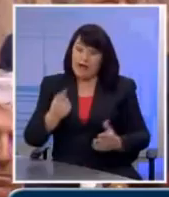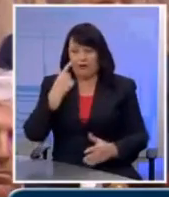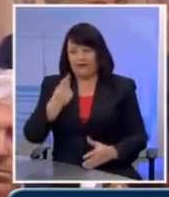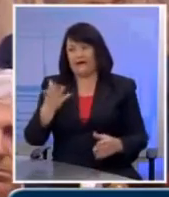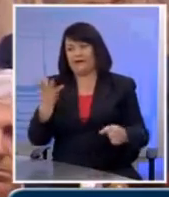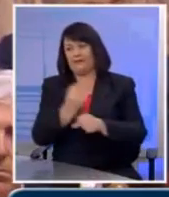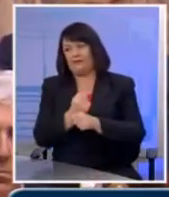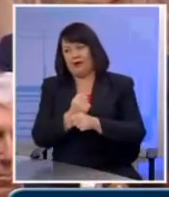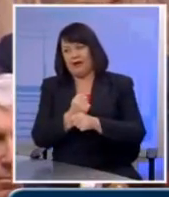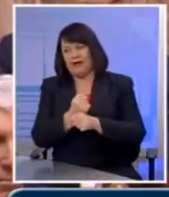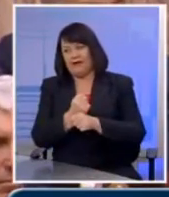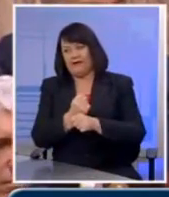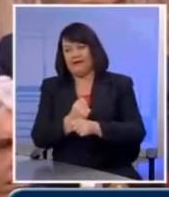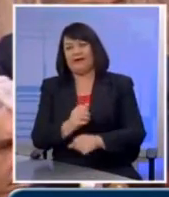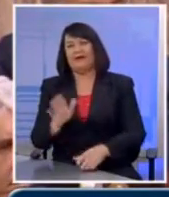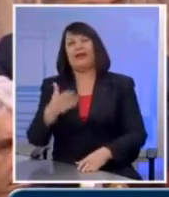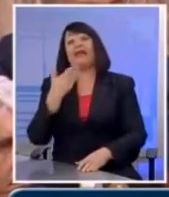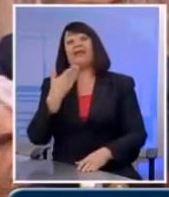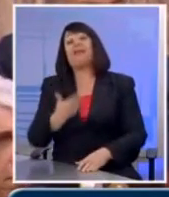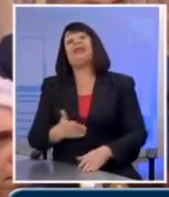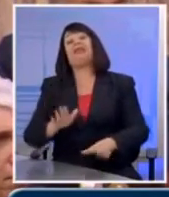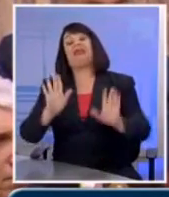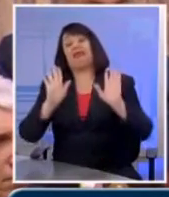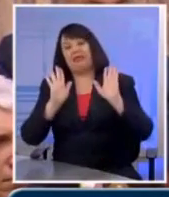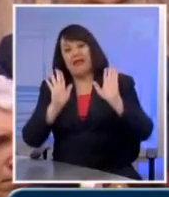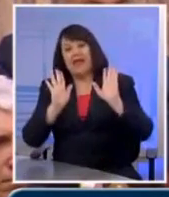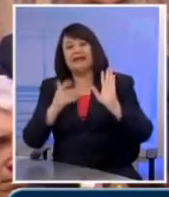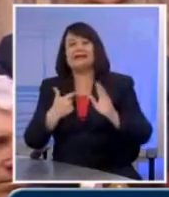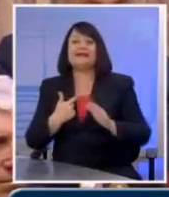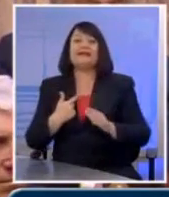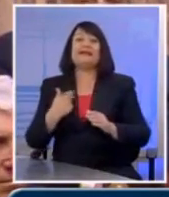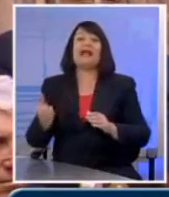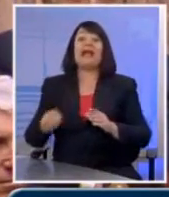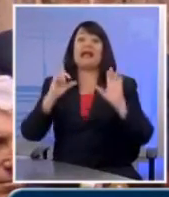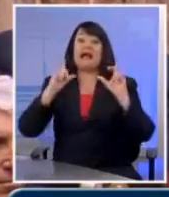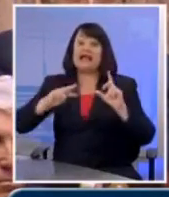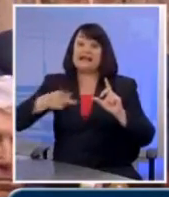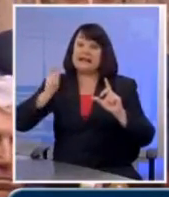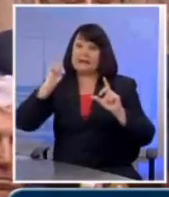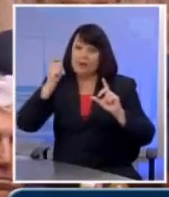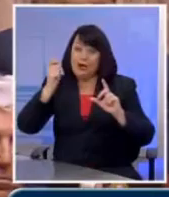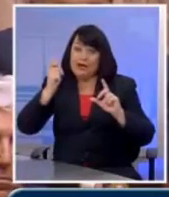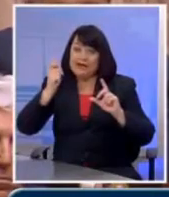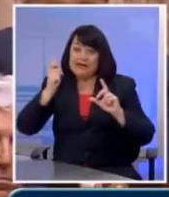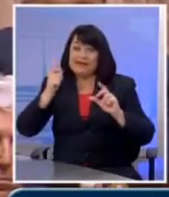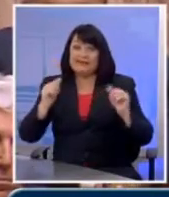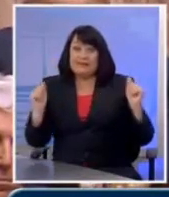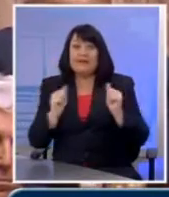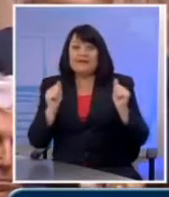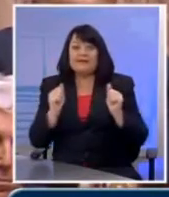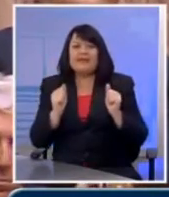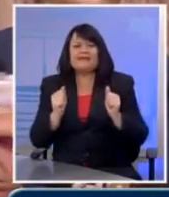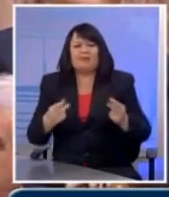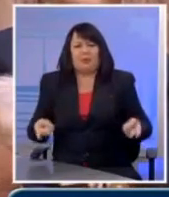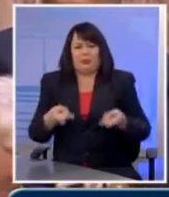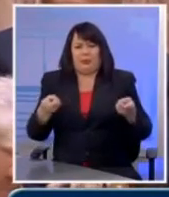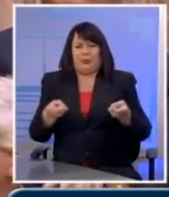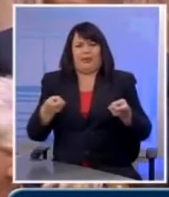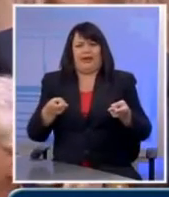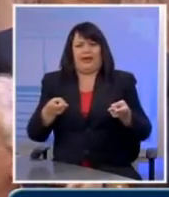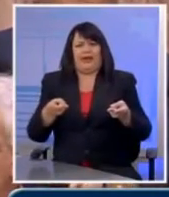φαίνεται. Δεν ολοκληρώθηκε, είτε επειδή πίεση, αντιπολίτευση, είτε όχι. Άρα η λίστα είναι πολύ ρηχή.